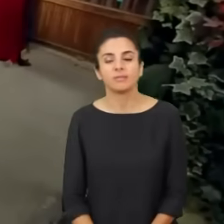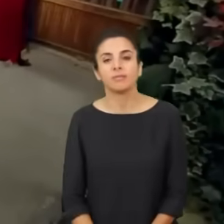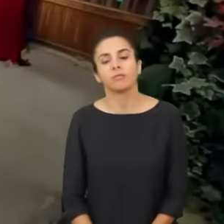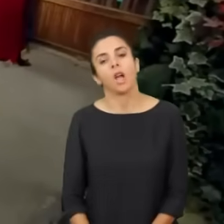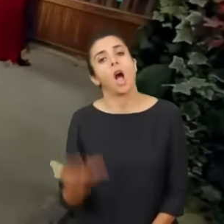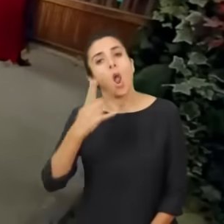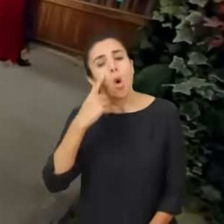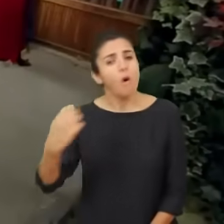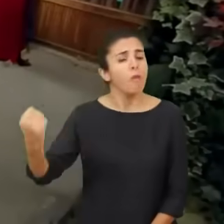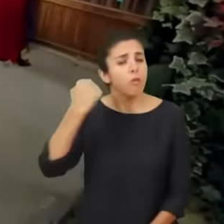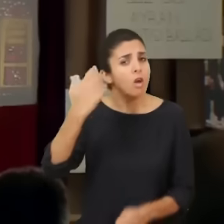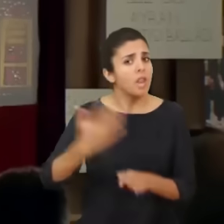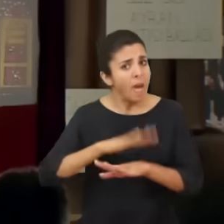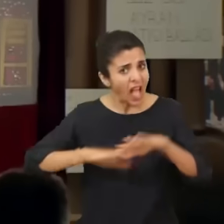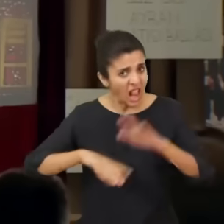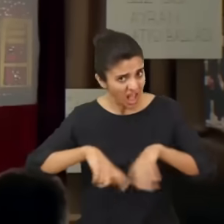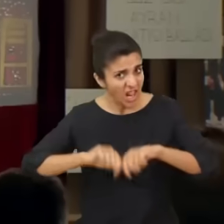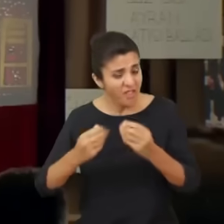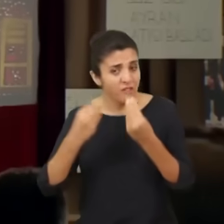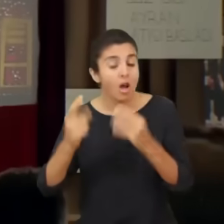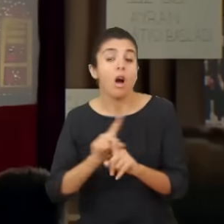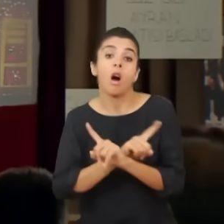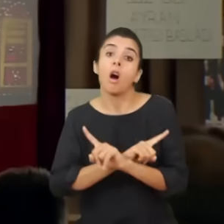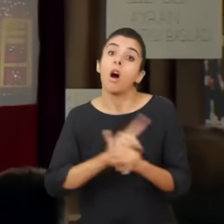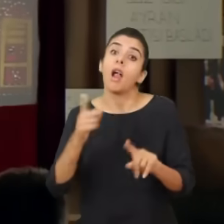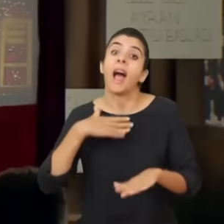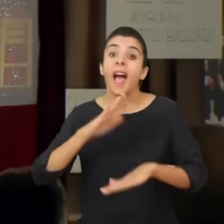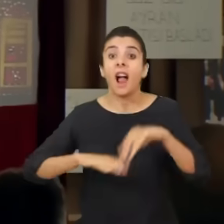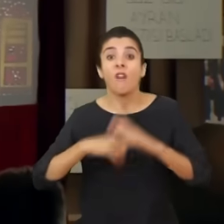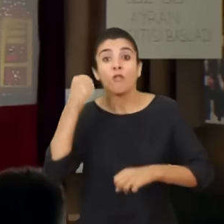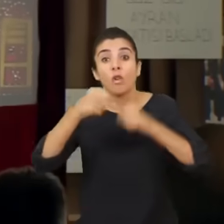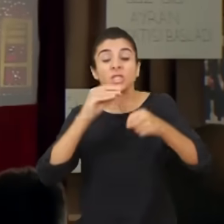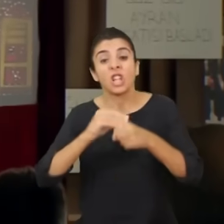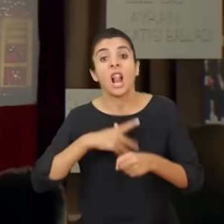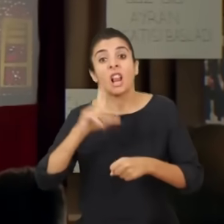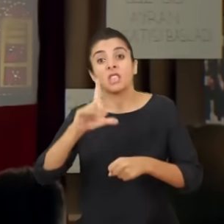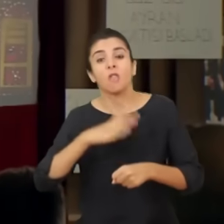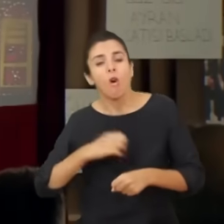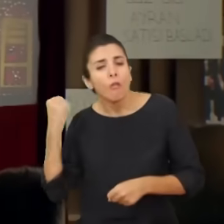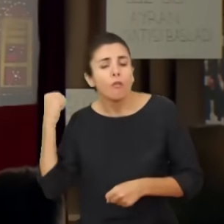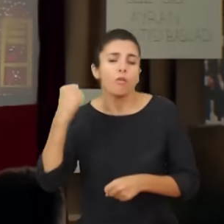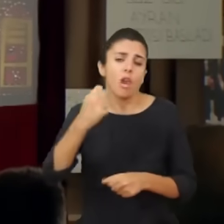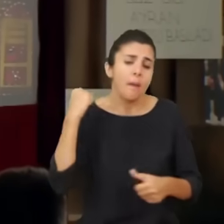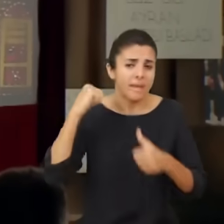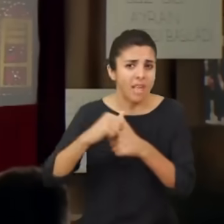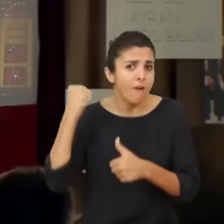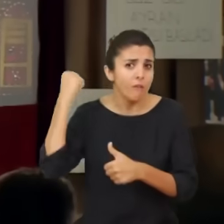Yahu Karagöz'üm ne vurursun elleri kırasın. Olmaz. Ellerin bana Türk tiyatrosu için lazım. Ekler keletler yapıştırır yine